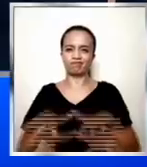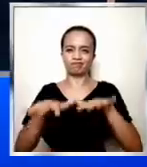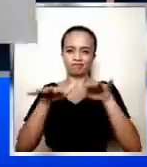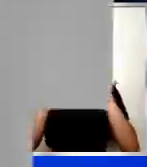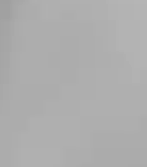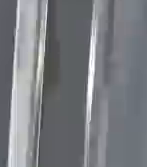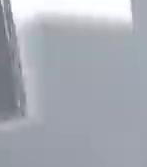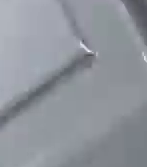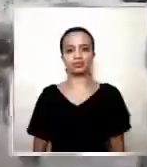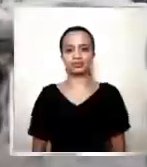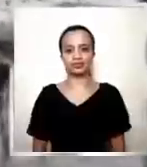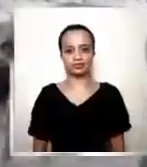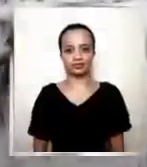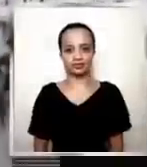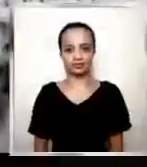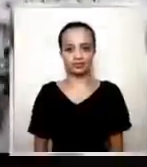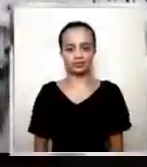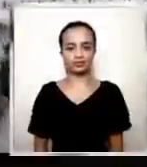Oida.